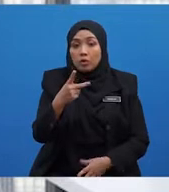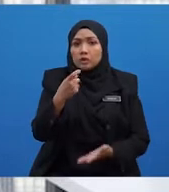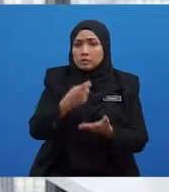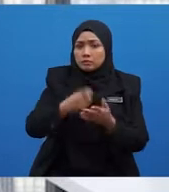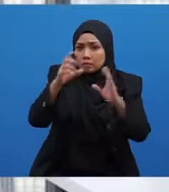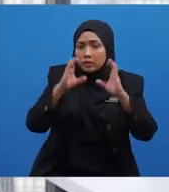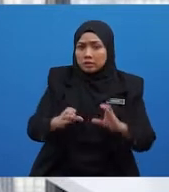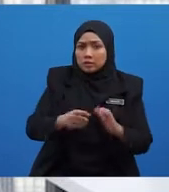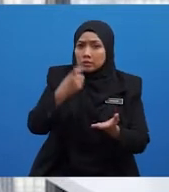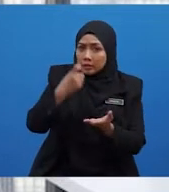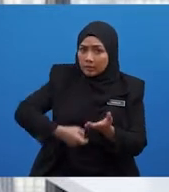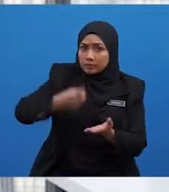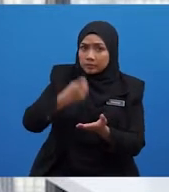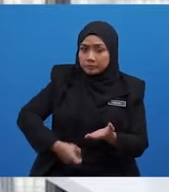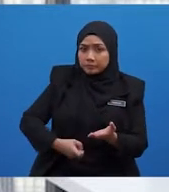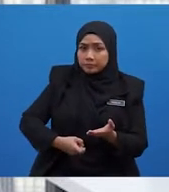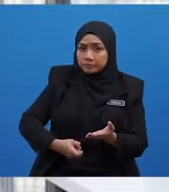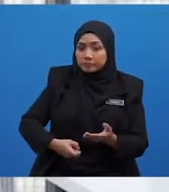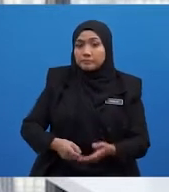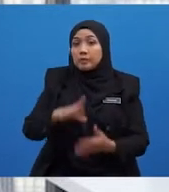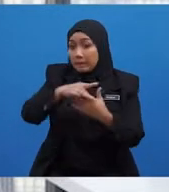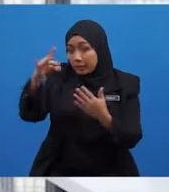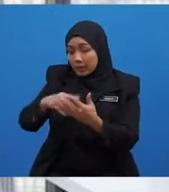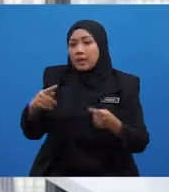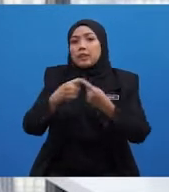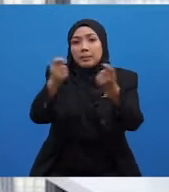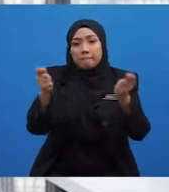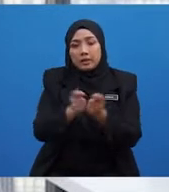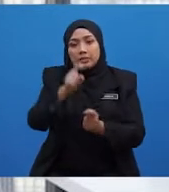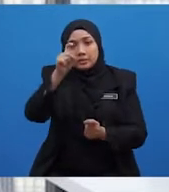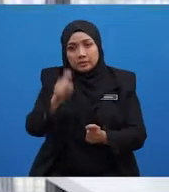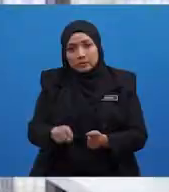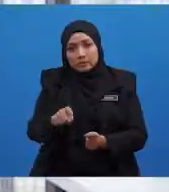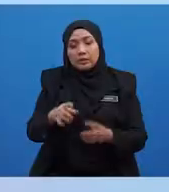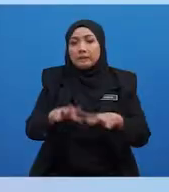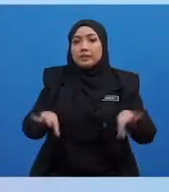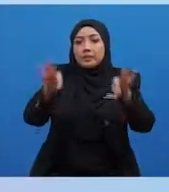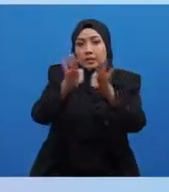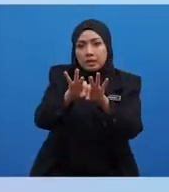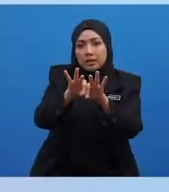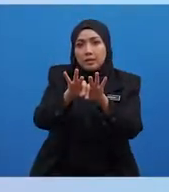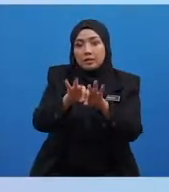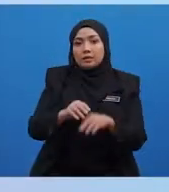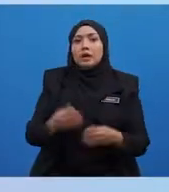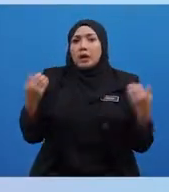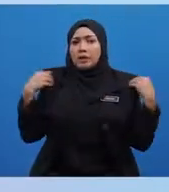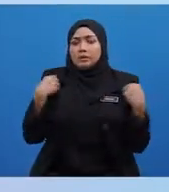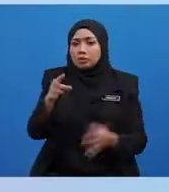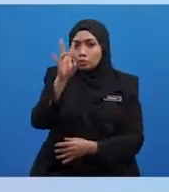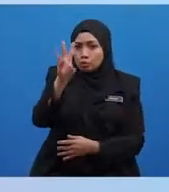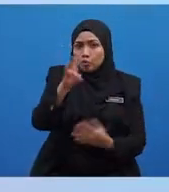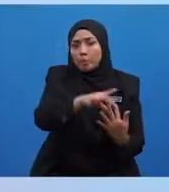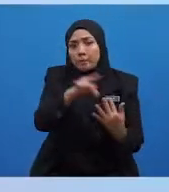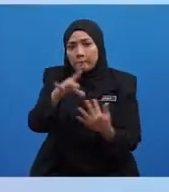penentuan harga, faktor pemilihan tempat juga penting bagi sesuatu perniagaan. Terdapat 7